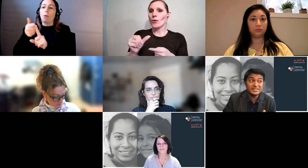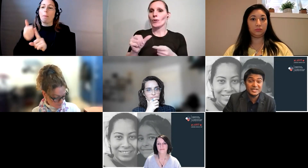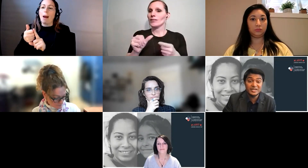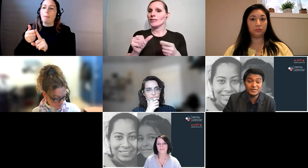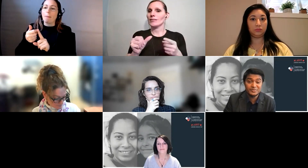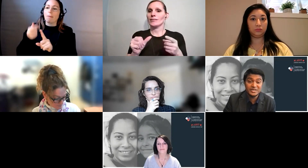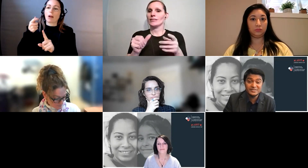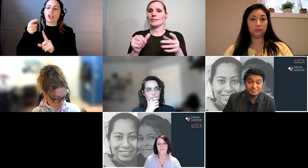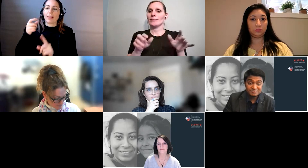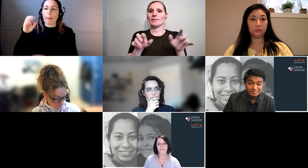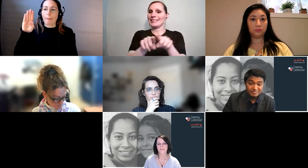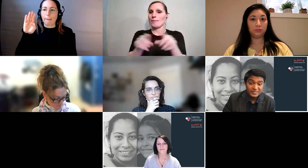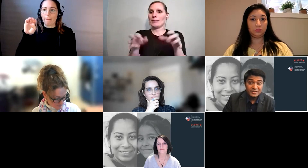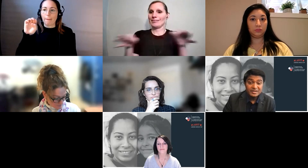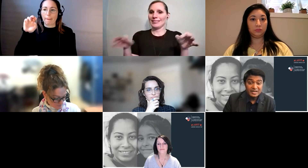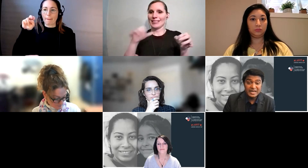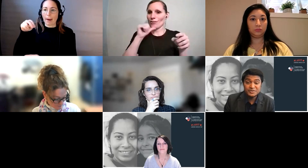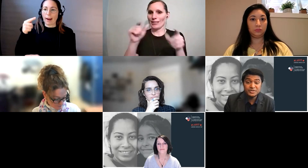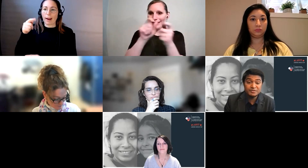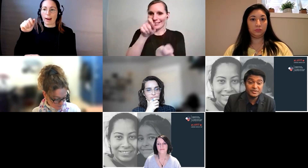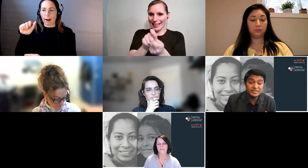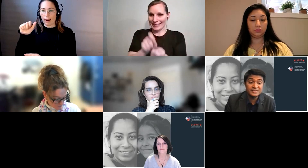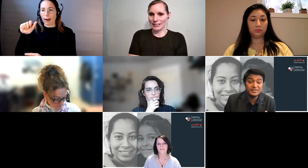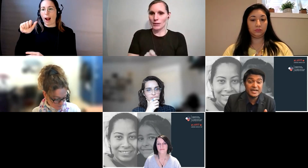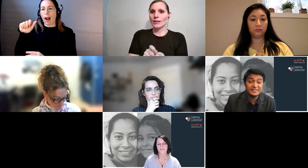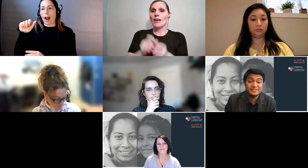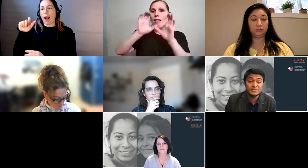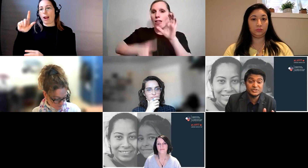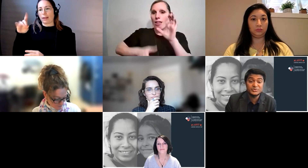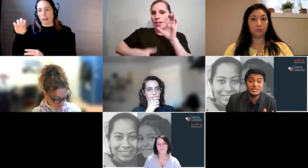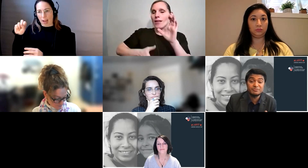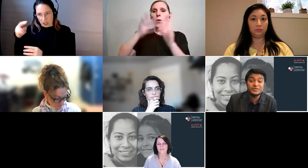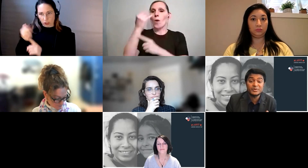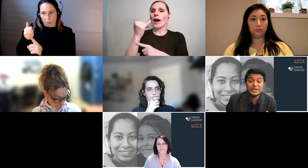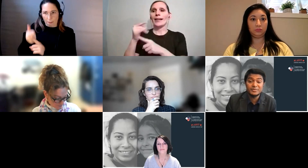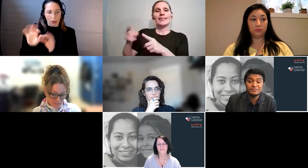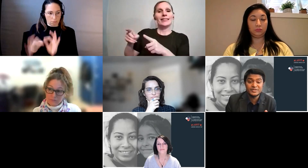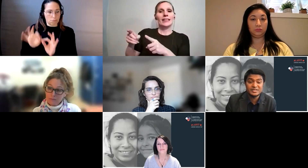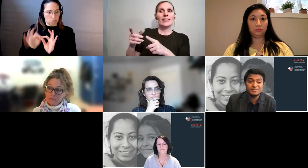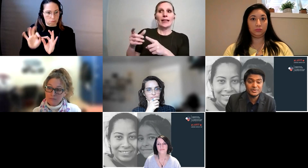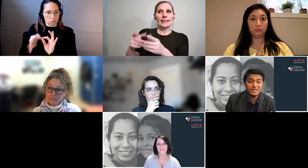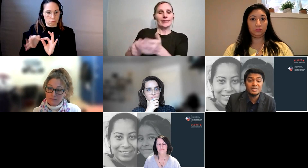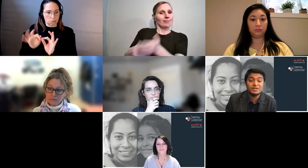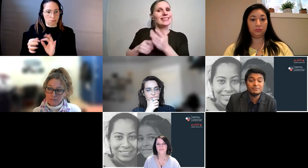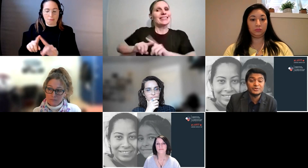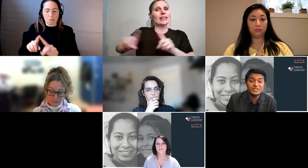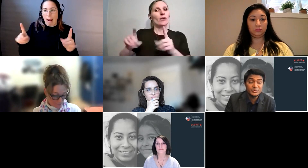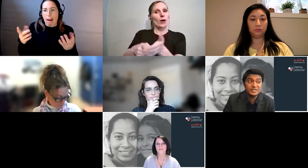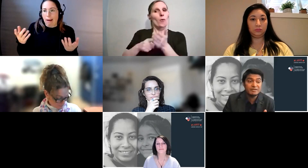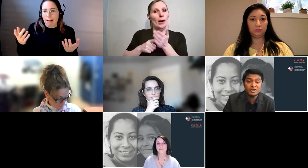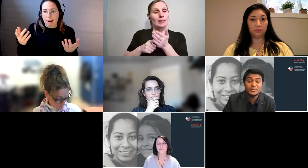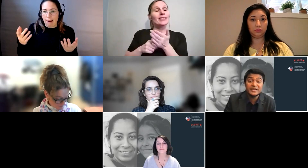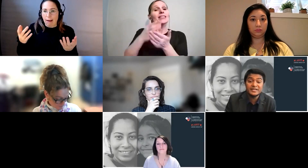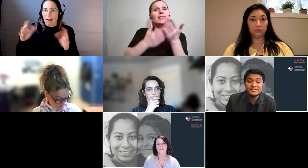et qui font l'interprétation. Parce que ce n'est pas facile à rentrer dans ce champ